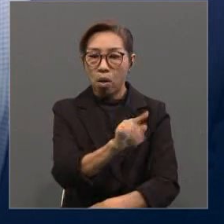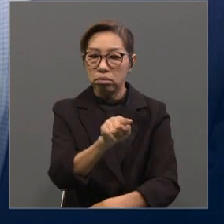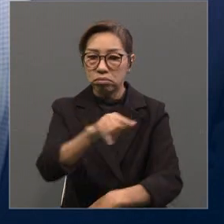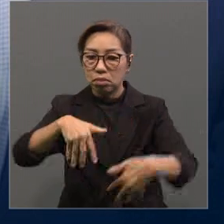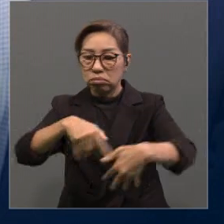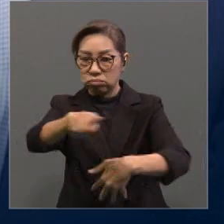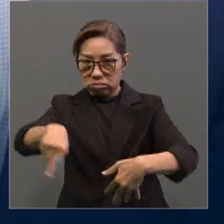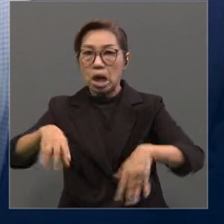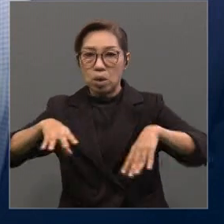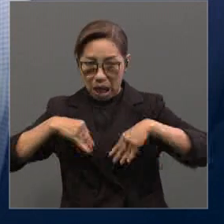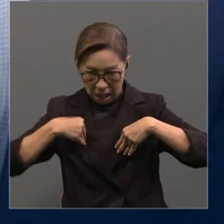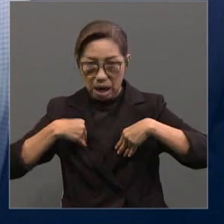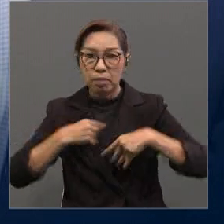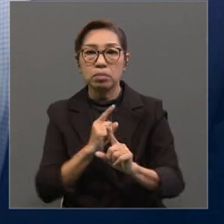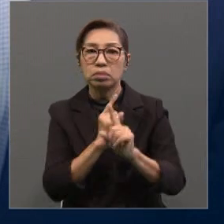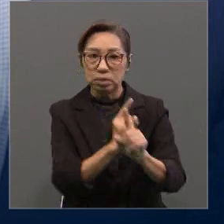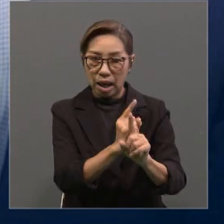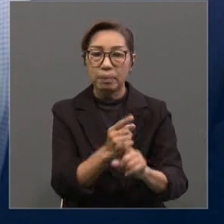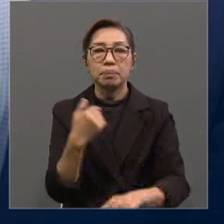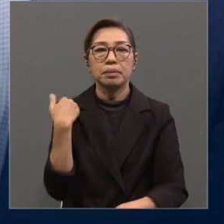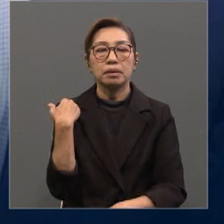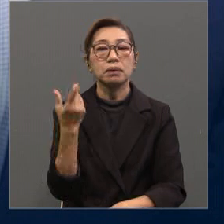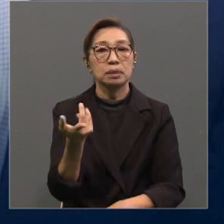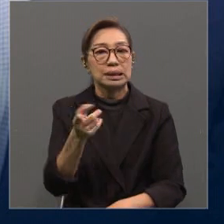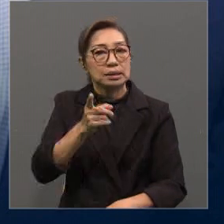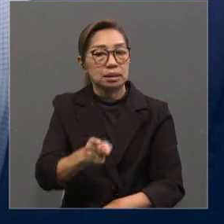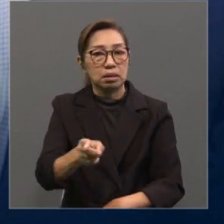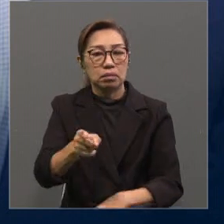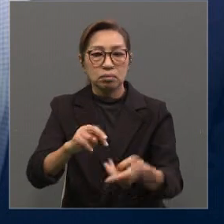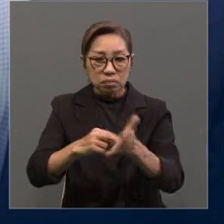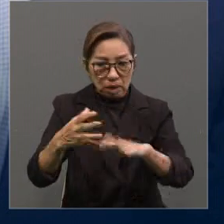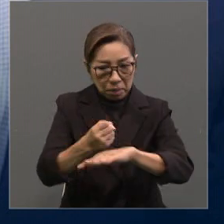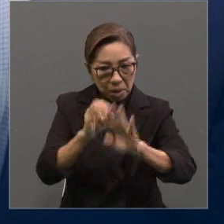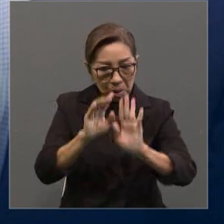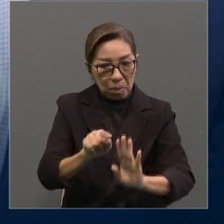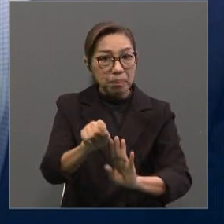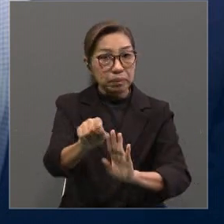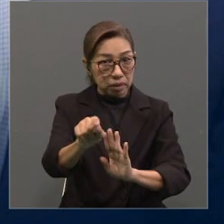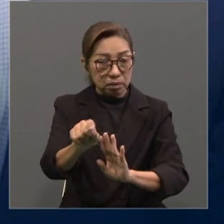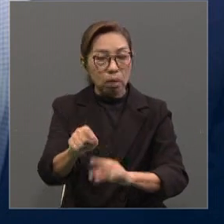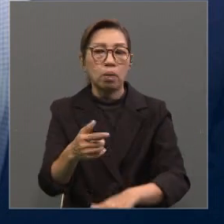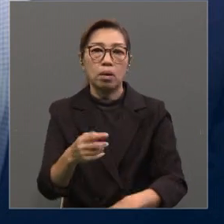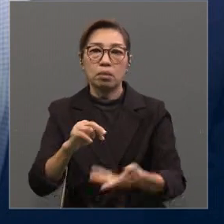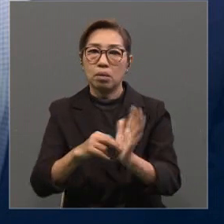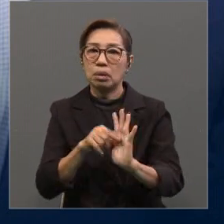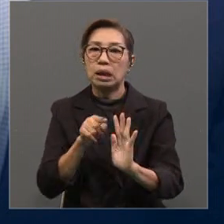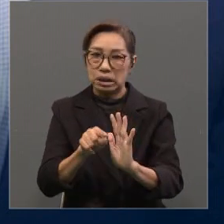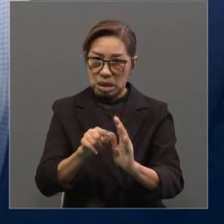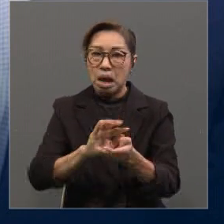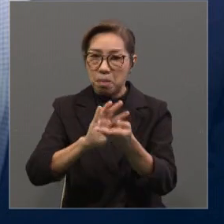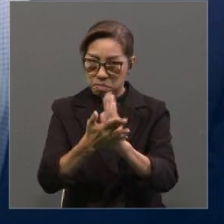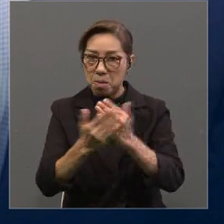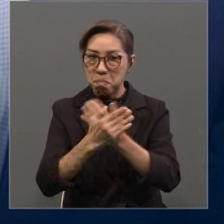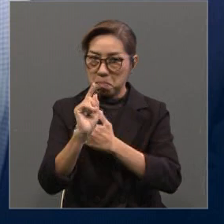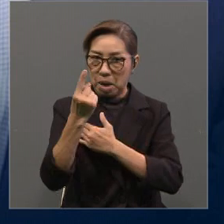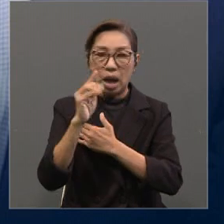ได้รับฉันทามติจากประชาชนชาวไทยอย่างแท้จริงเป็นปรากฏการณ์ที่ปฏิเสธไม่ได้ว่านี่คือการเปลี่ยนแปลงครั้ง